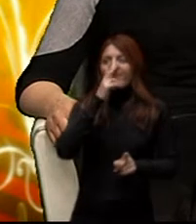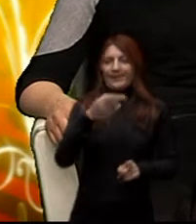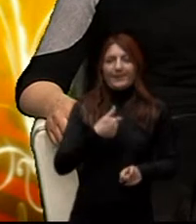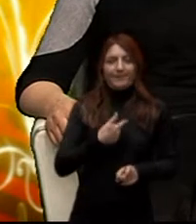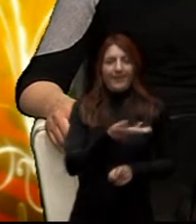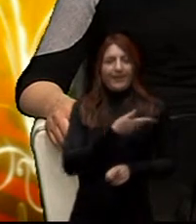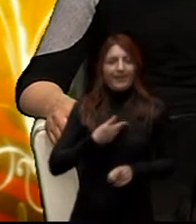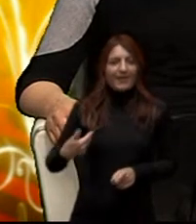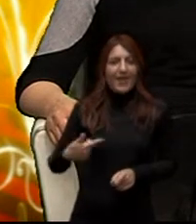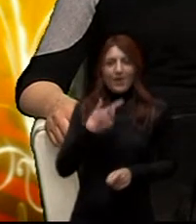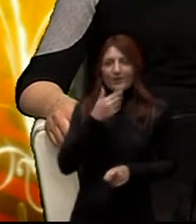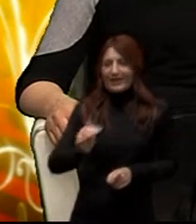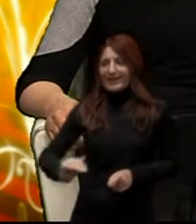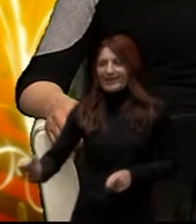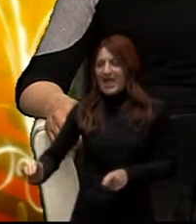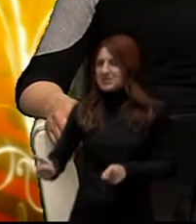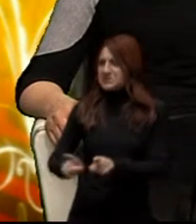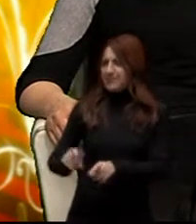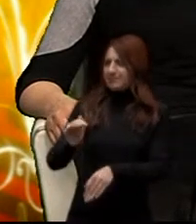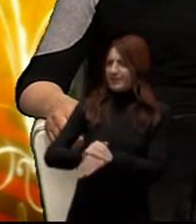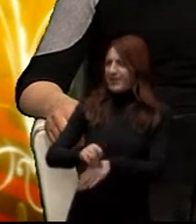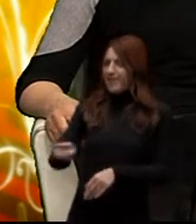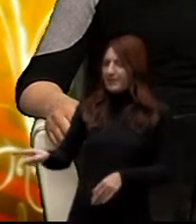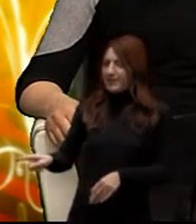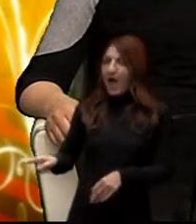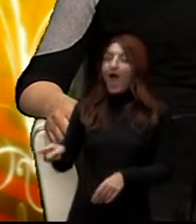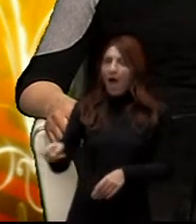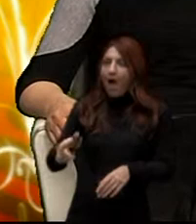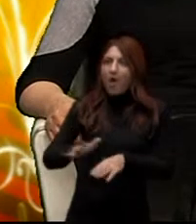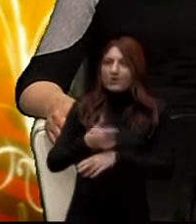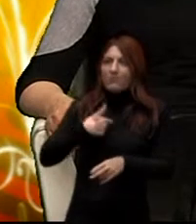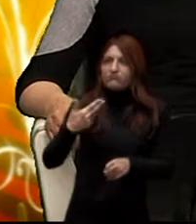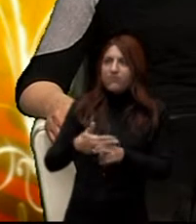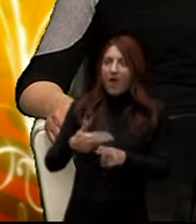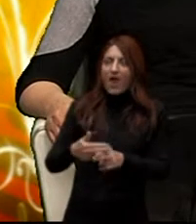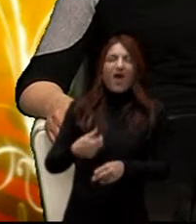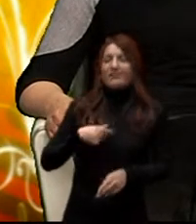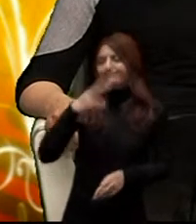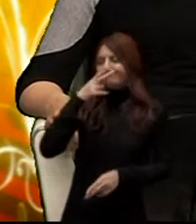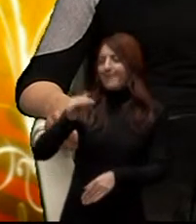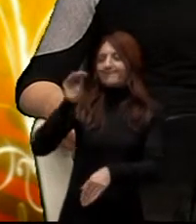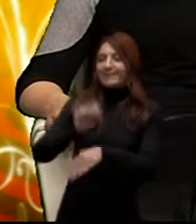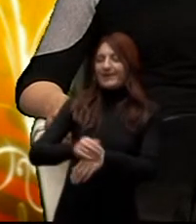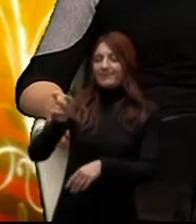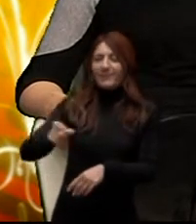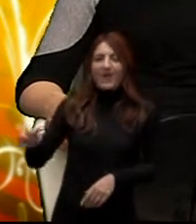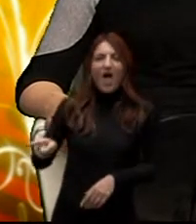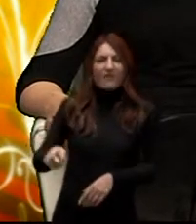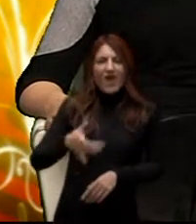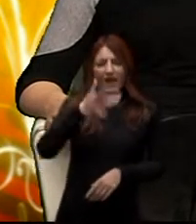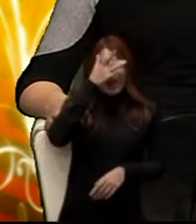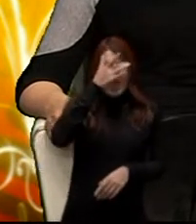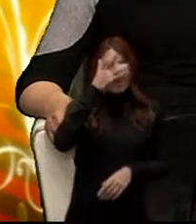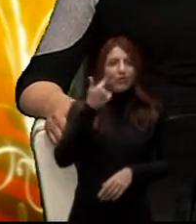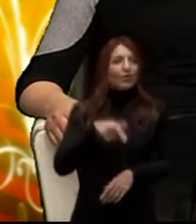kao djeca, da bismo postali vidljivi, trebali smo biti bolesni. Mogli smo izabrati bilo koju bolest, ali glavobolje je jedna dosta